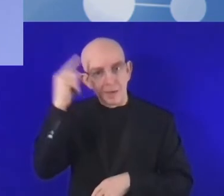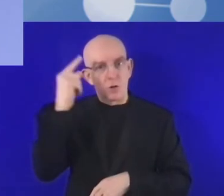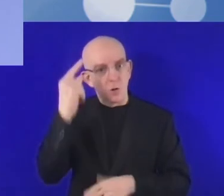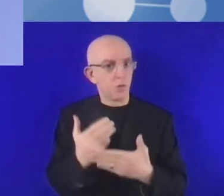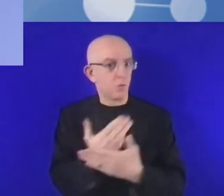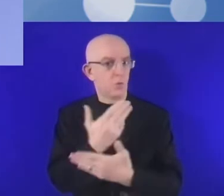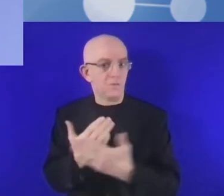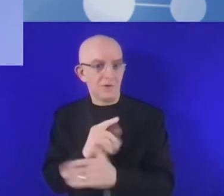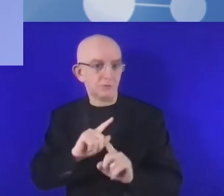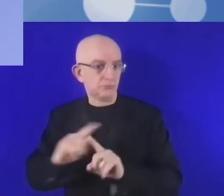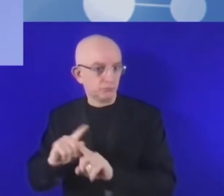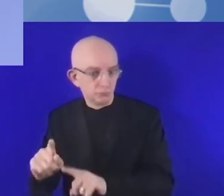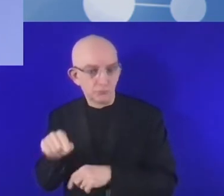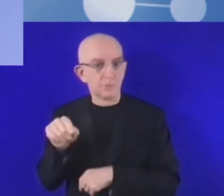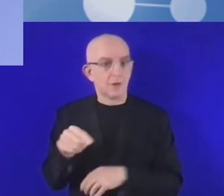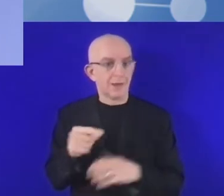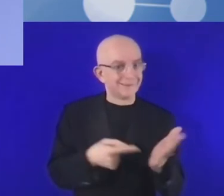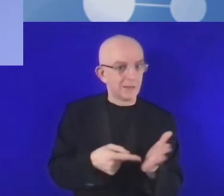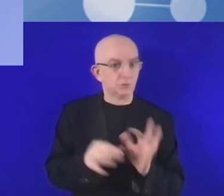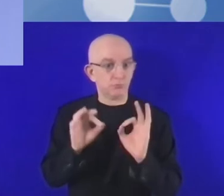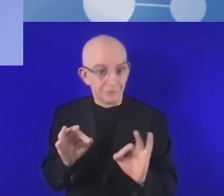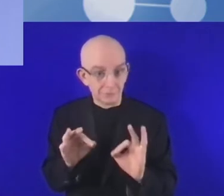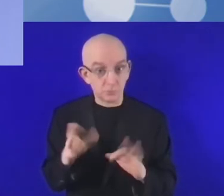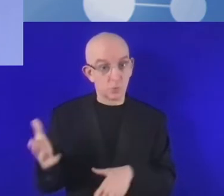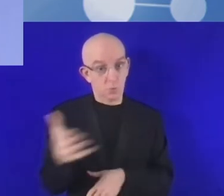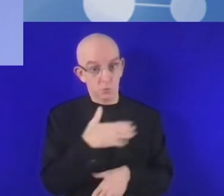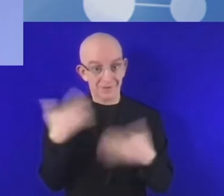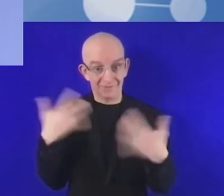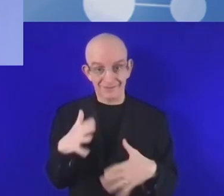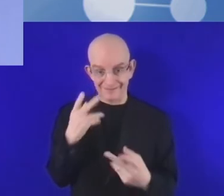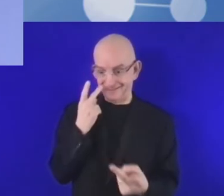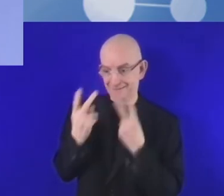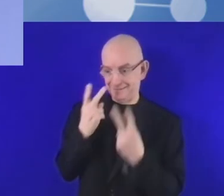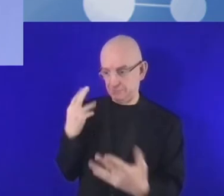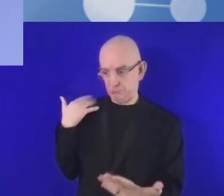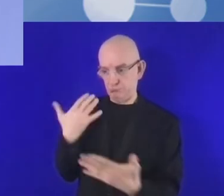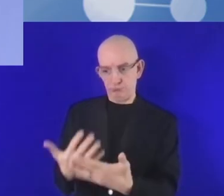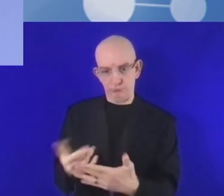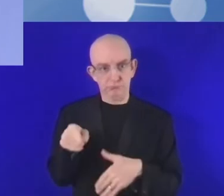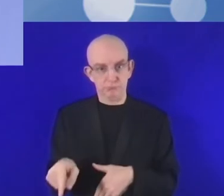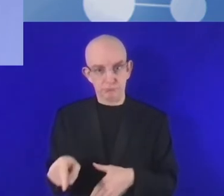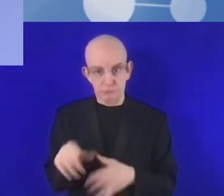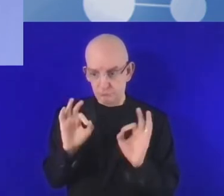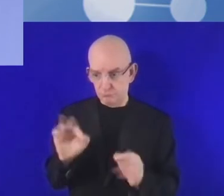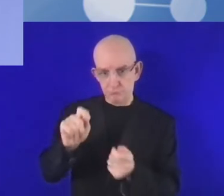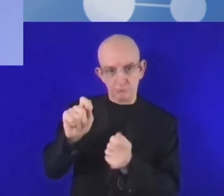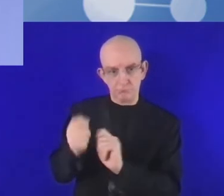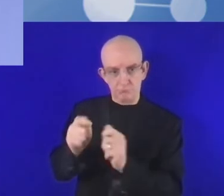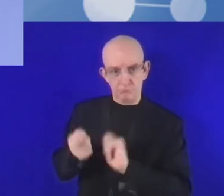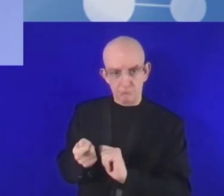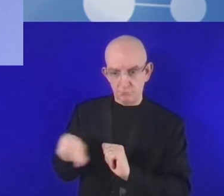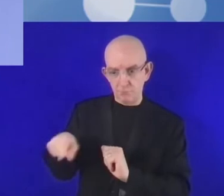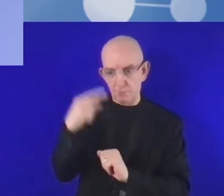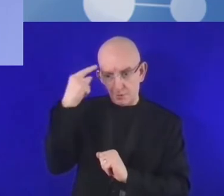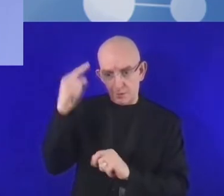使得这个企业家能够很好的利用这些机会，需要政府方面能